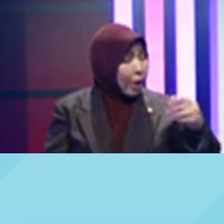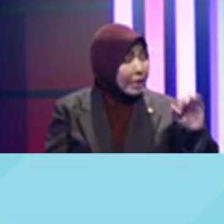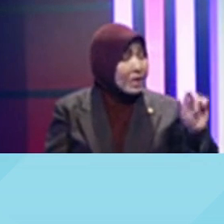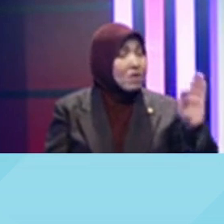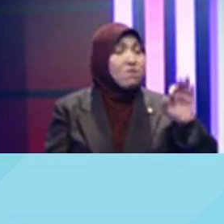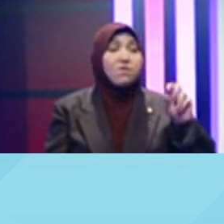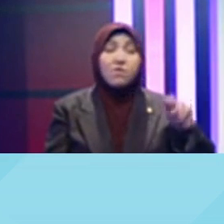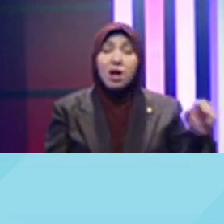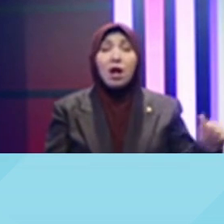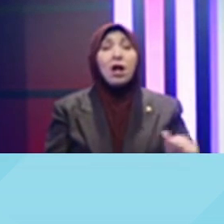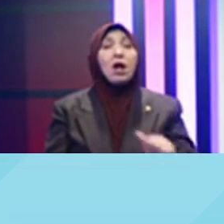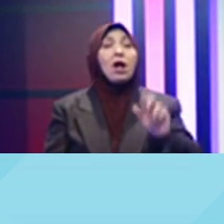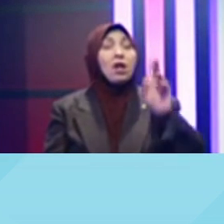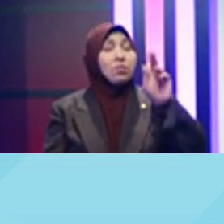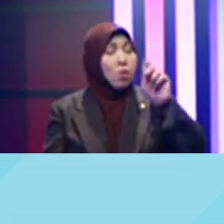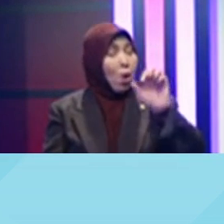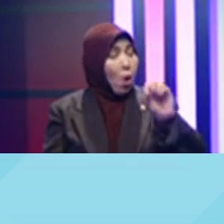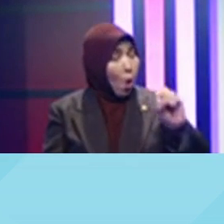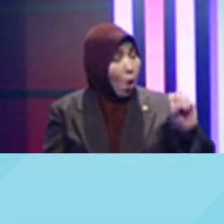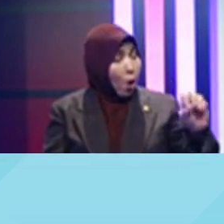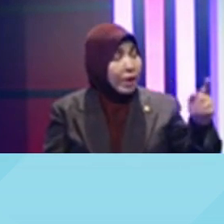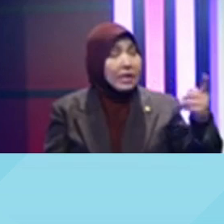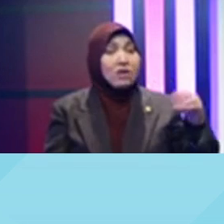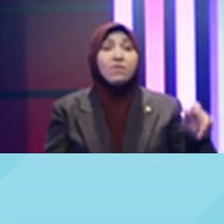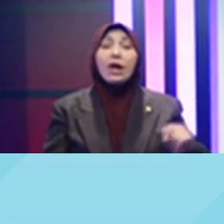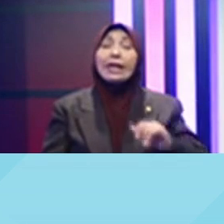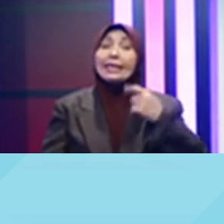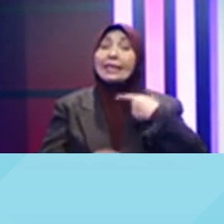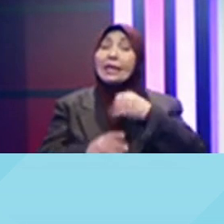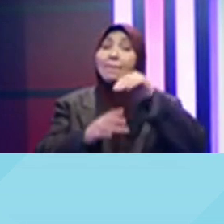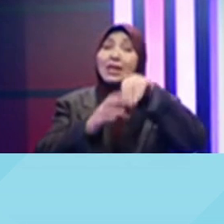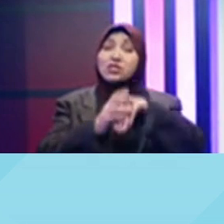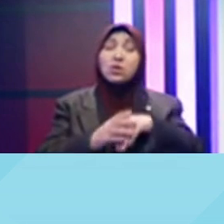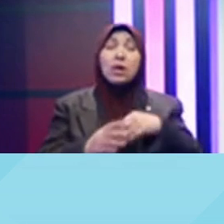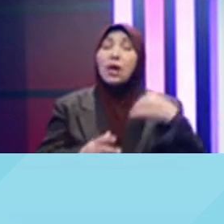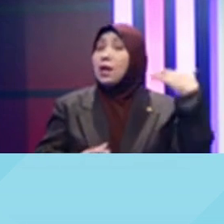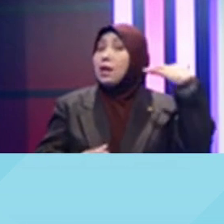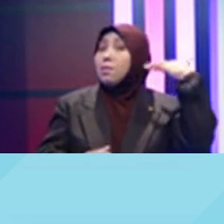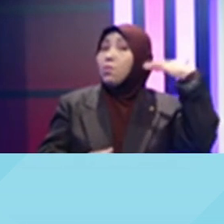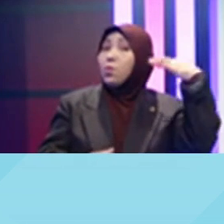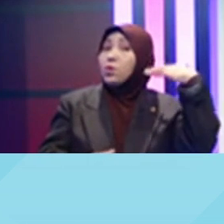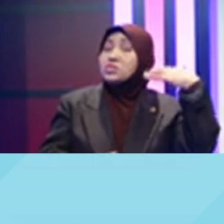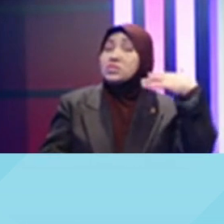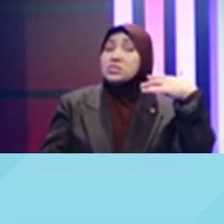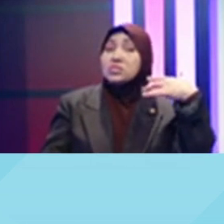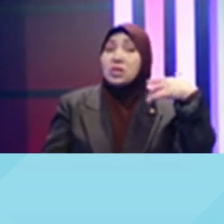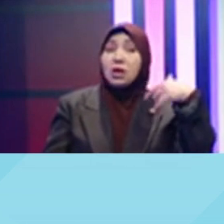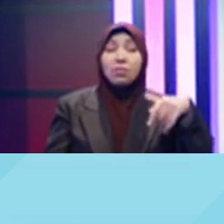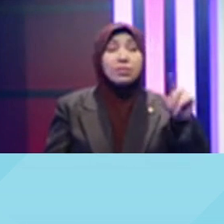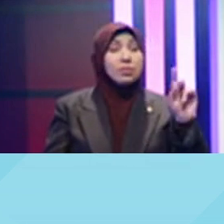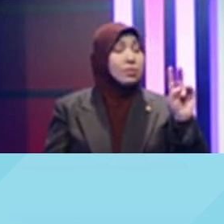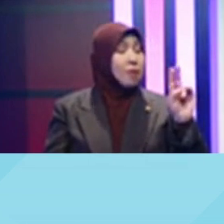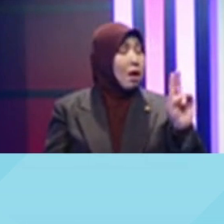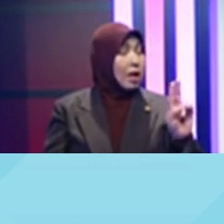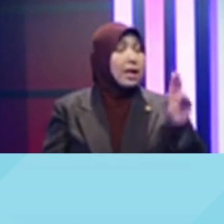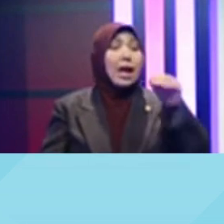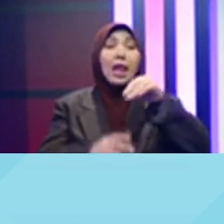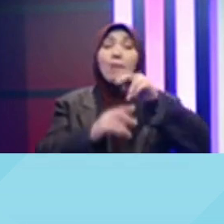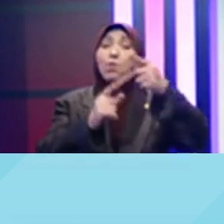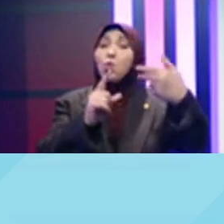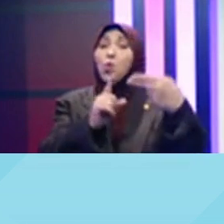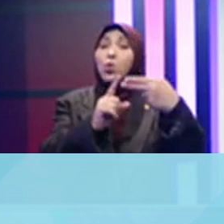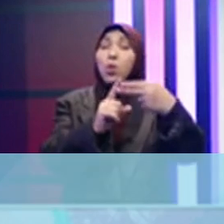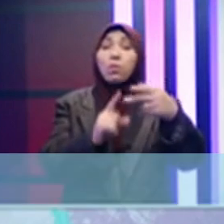kafarat ta'ifah idgham, maknanya kita masukkan bunyi ta ke dalam huruf ta dua kalimah